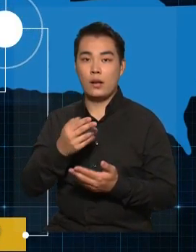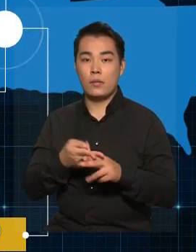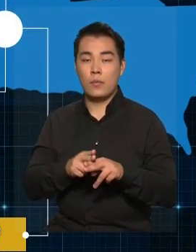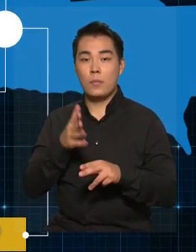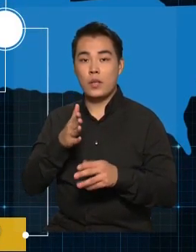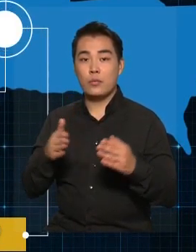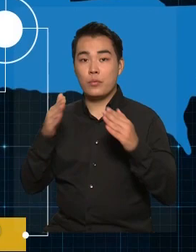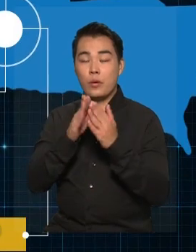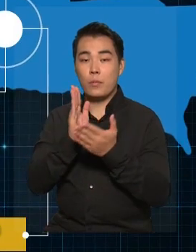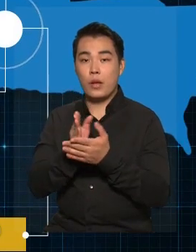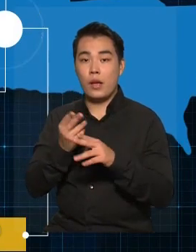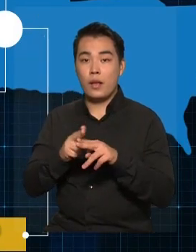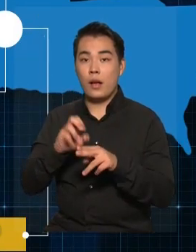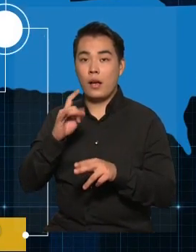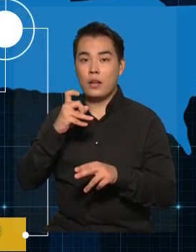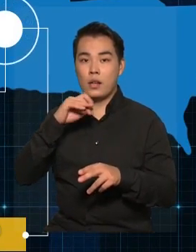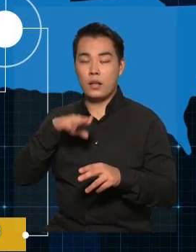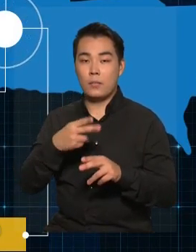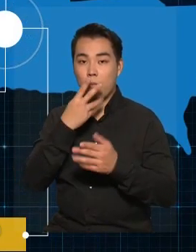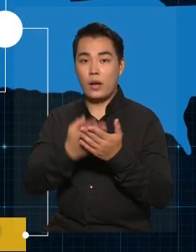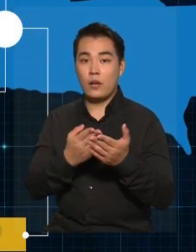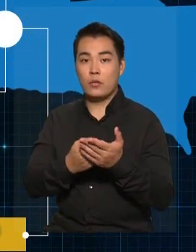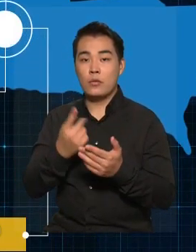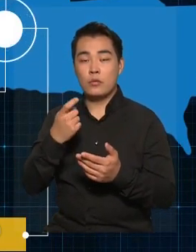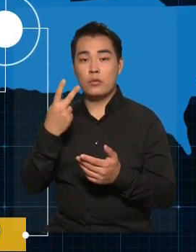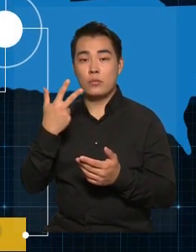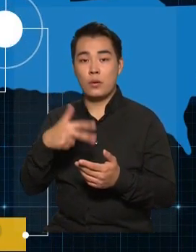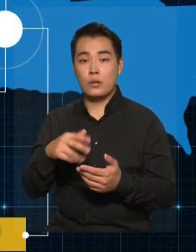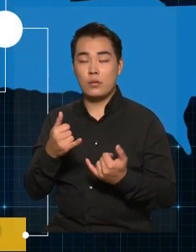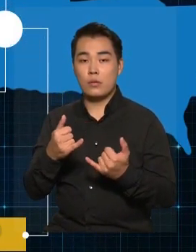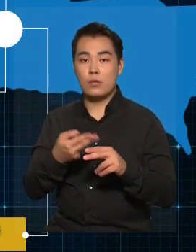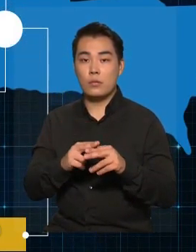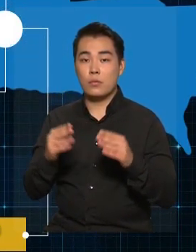мың үй бар. Қайрат ауылында ресми дерек бойынша небәрі 130 ғана түтін бар екен.